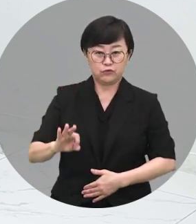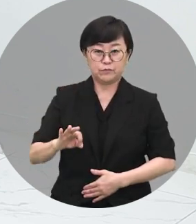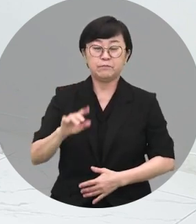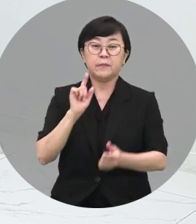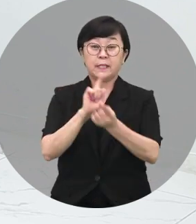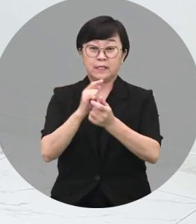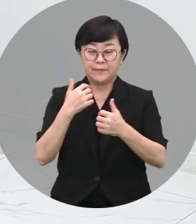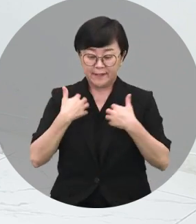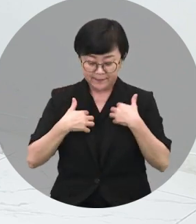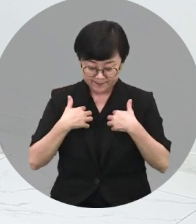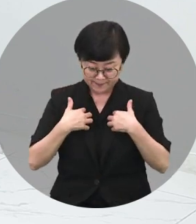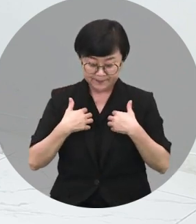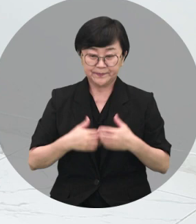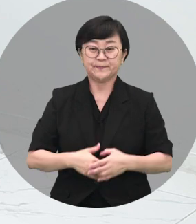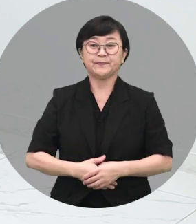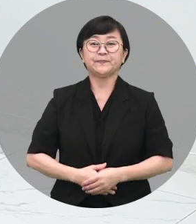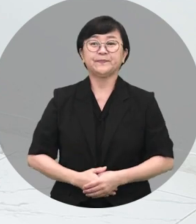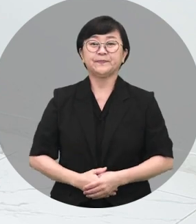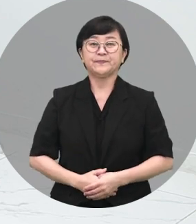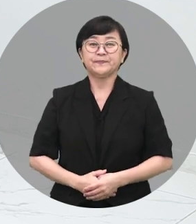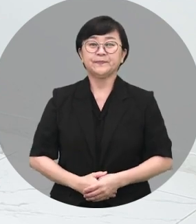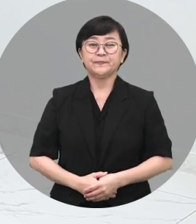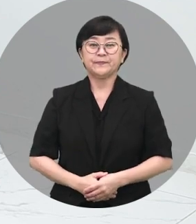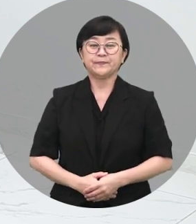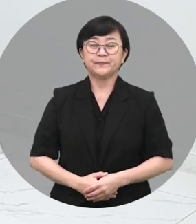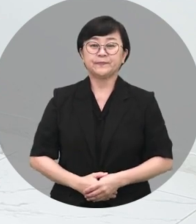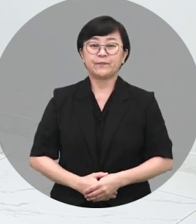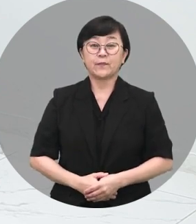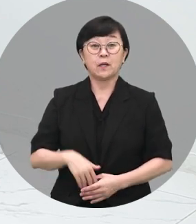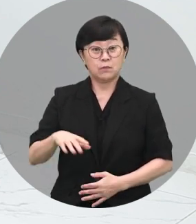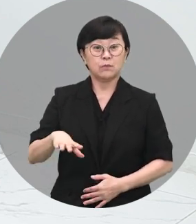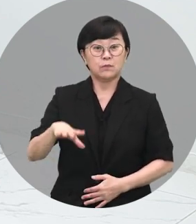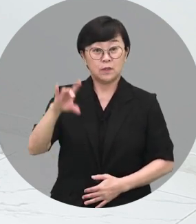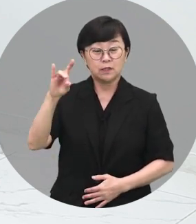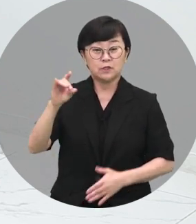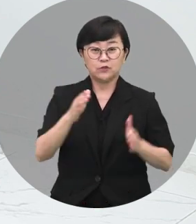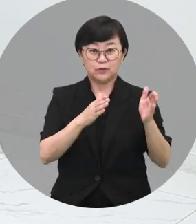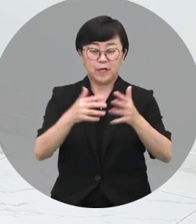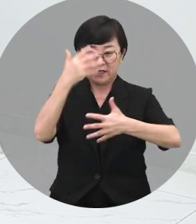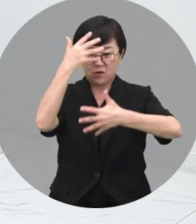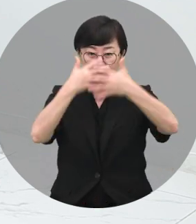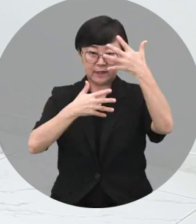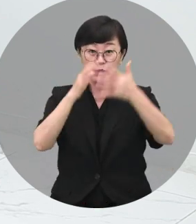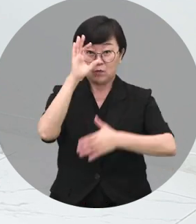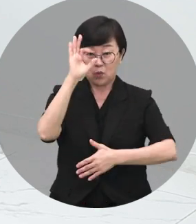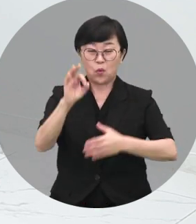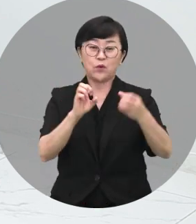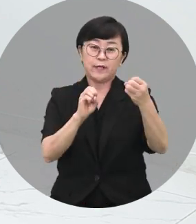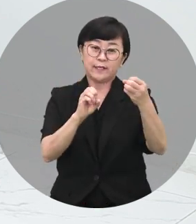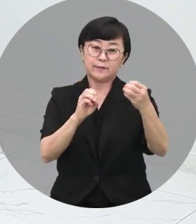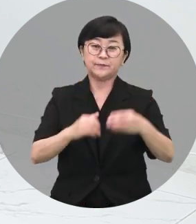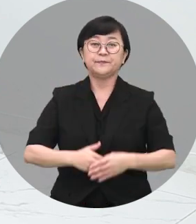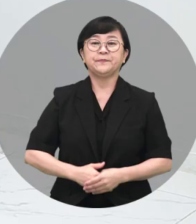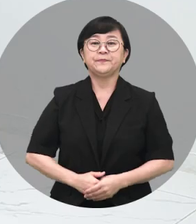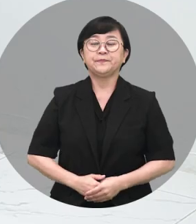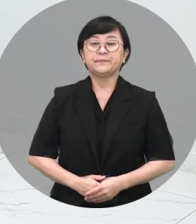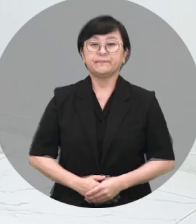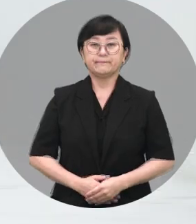만나뵈서 반갑습니다. 네, 반갑습니다. 네. 자, 그럼 먼저 준비한 영상 보고 이야기 나누겠습니다.